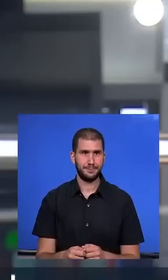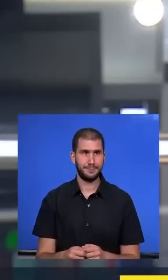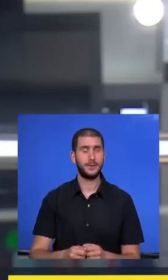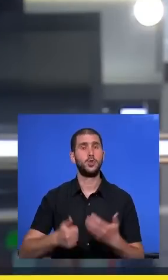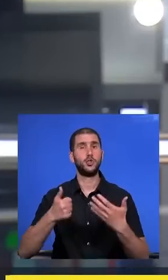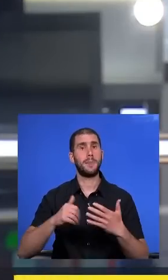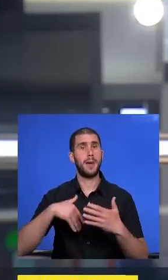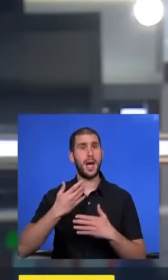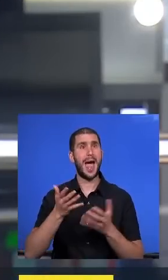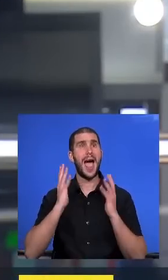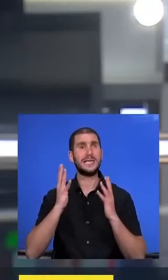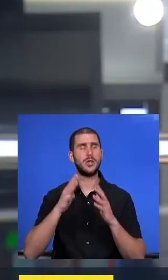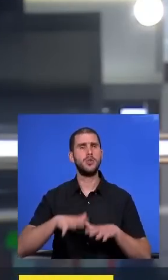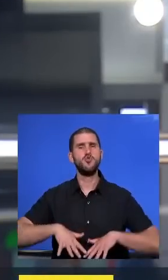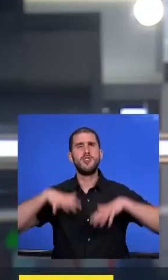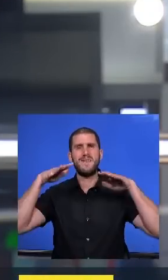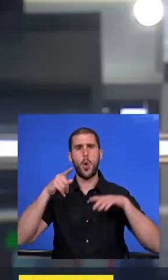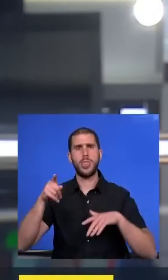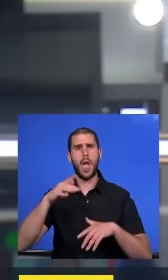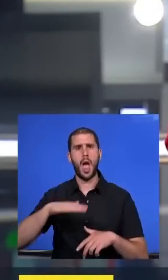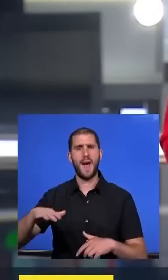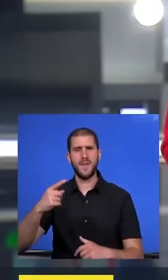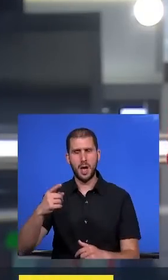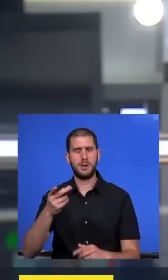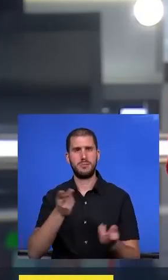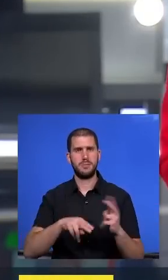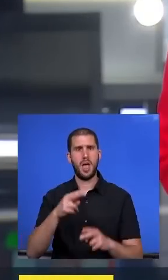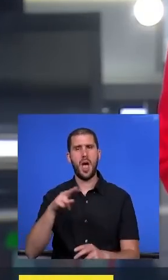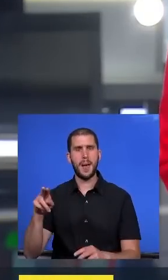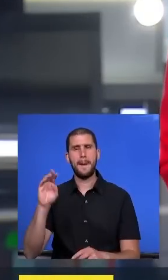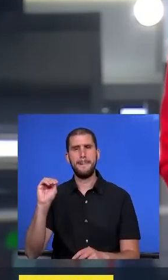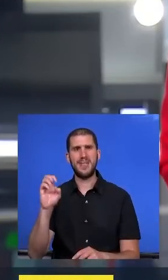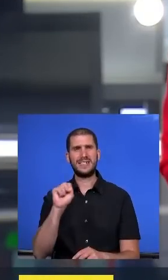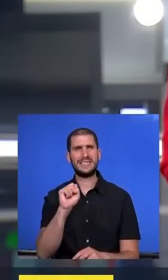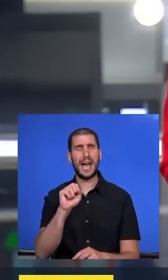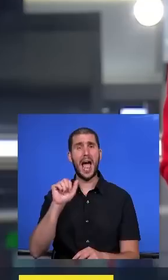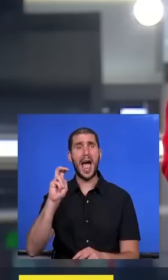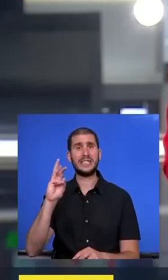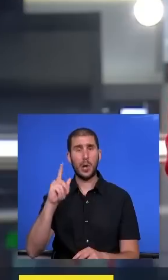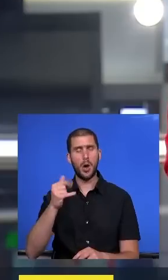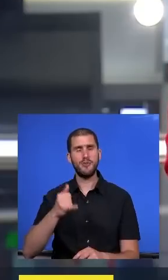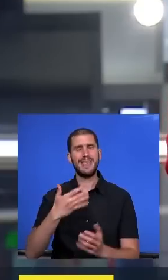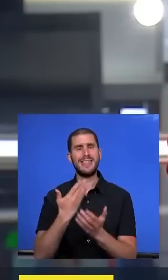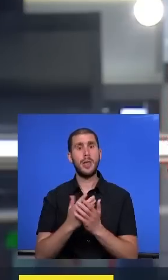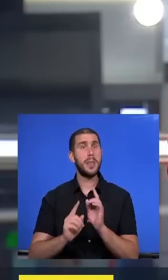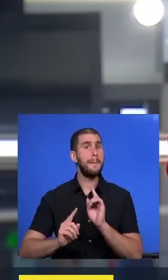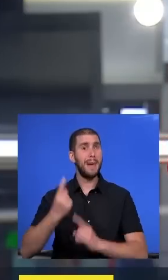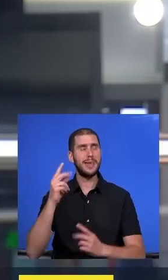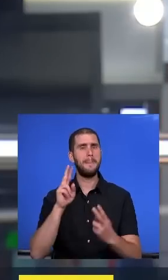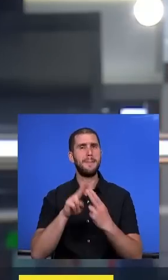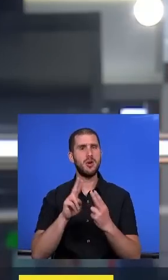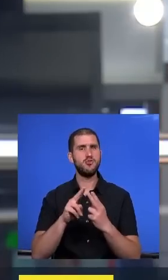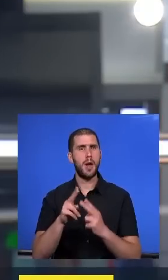6 ימים אחרי אסון השיטפון בערבה שבו מצאו את מותם האחים מעיין וסער עשור, הערב אנחנו מביאים תיעוד בלעדי מהפגישה בין